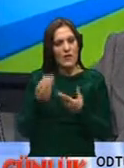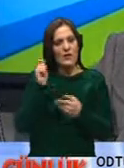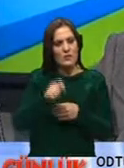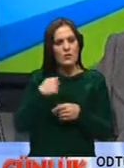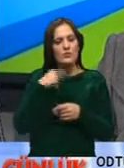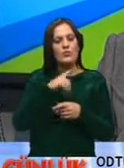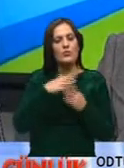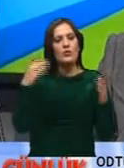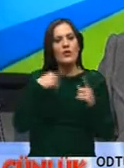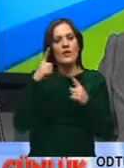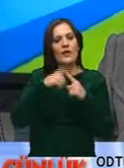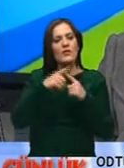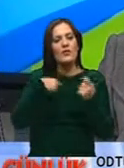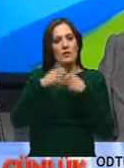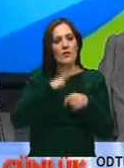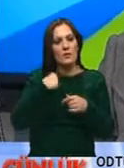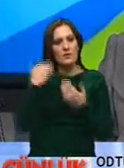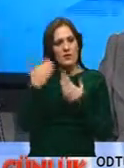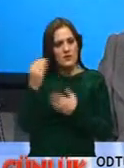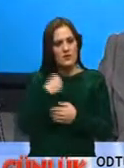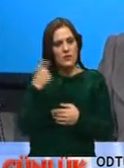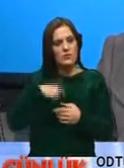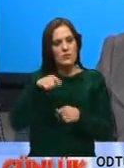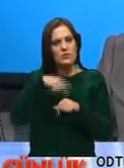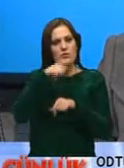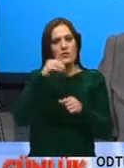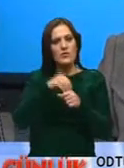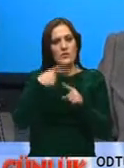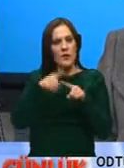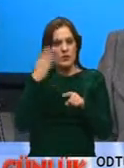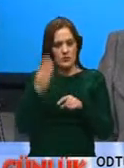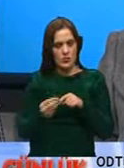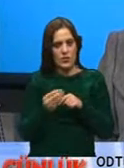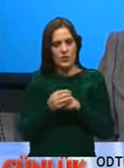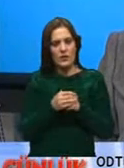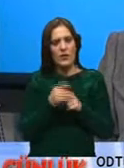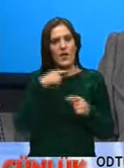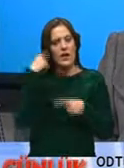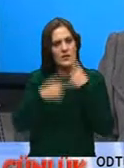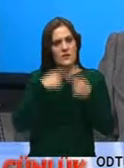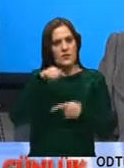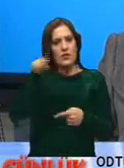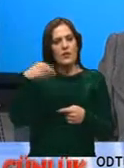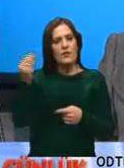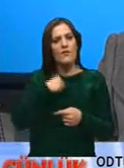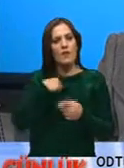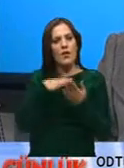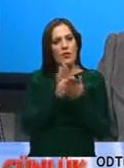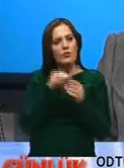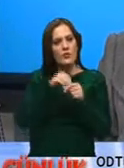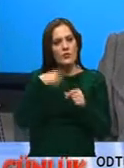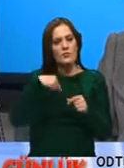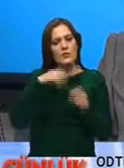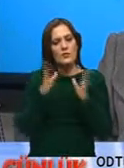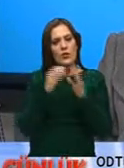Büyük teknoloji firmaları var bizi destekleyen, özellikle bu sürecinde paydaşı olan. Her sene onların verdiği ödüllerle